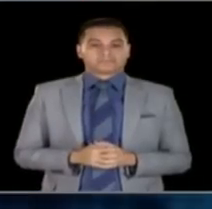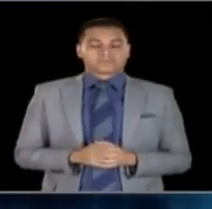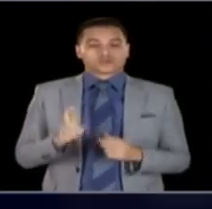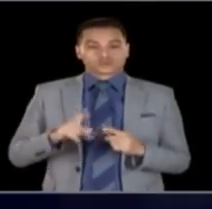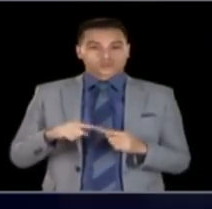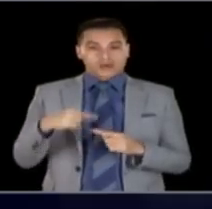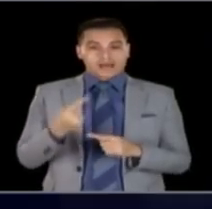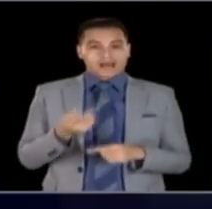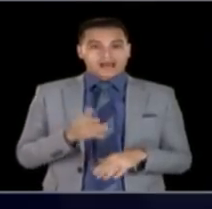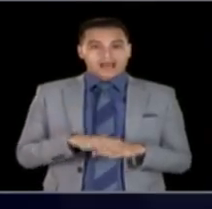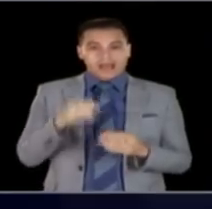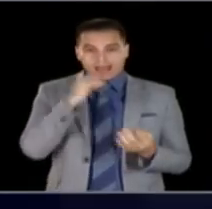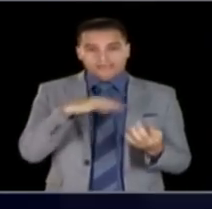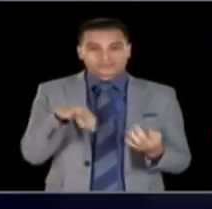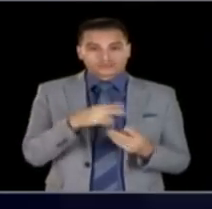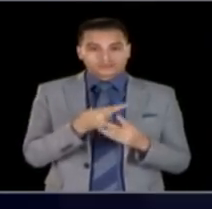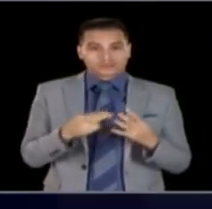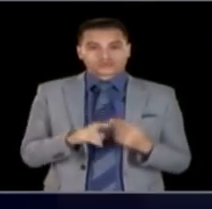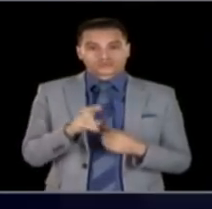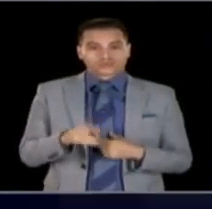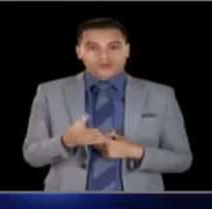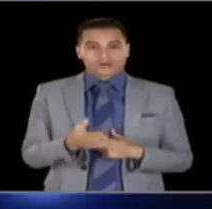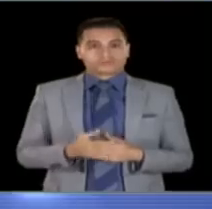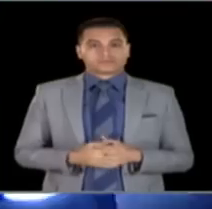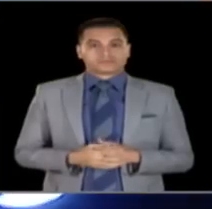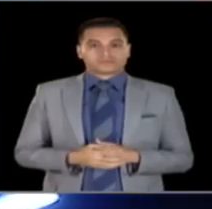السؤال اللي جاي أغاني موسيقى، والسؤال هو: